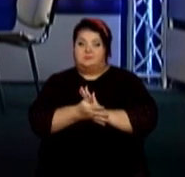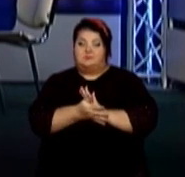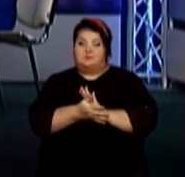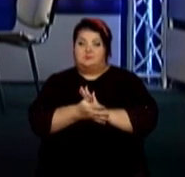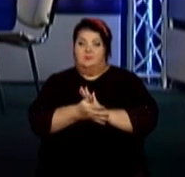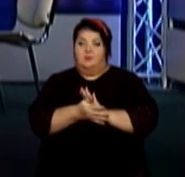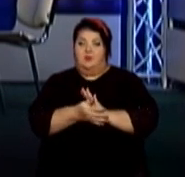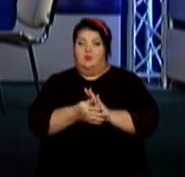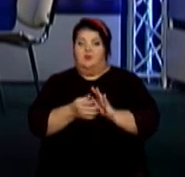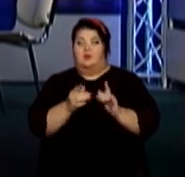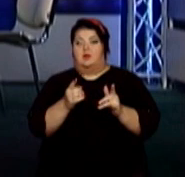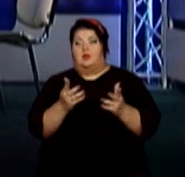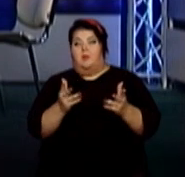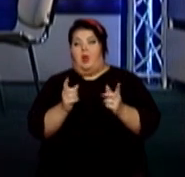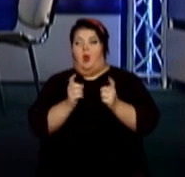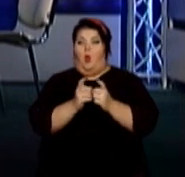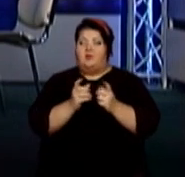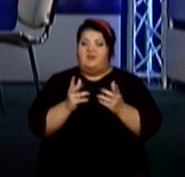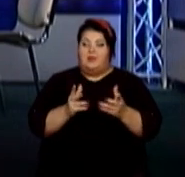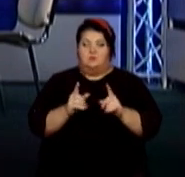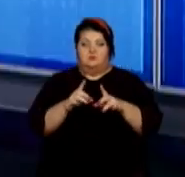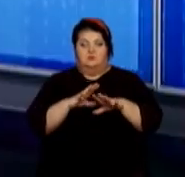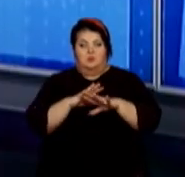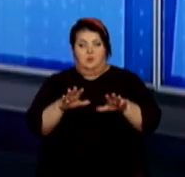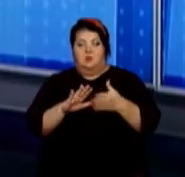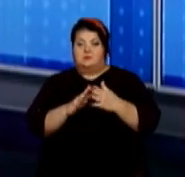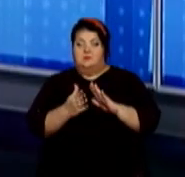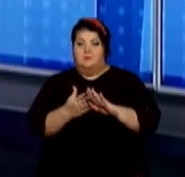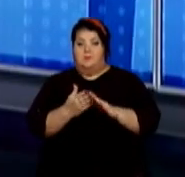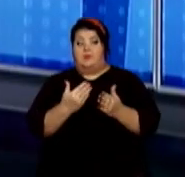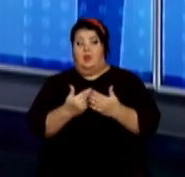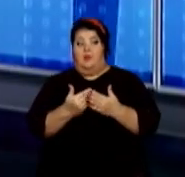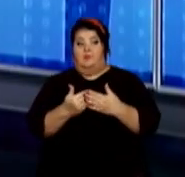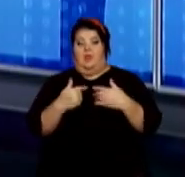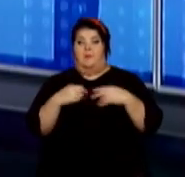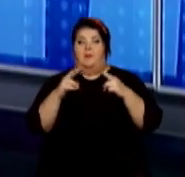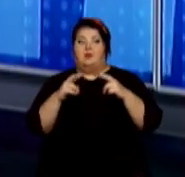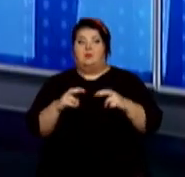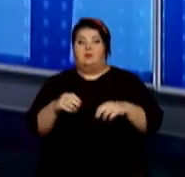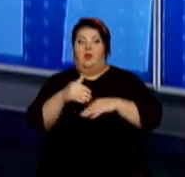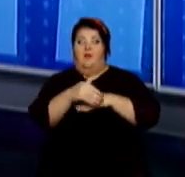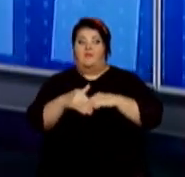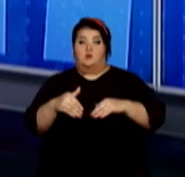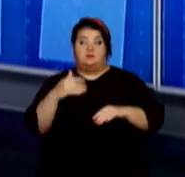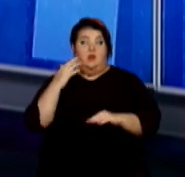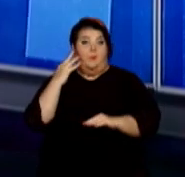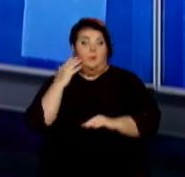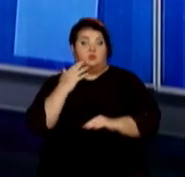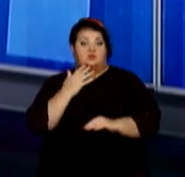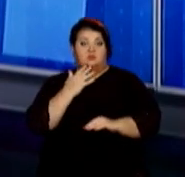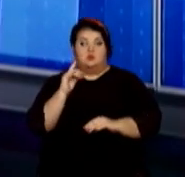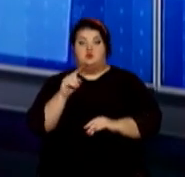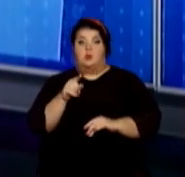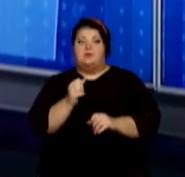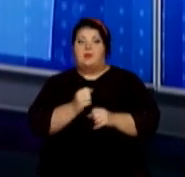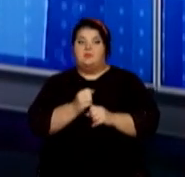Витратами, тобто репутаційними фінансовими або конфліктними якимись ситуаціями. Наприклад, ми розглядали вулицю Пушкіна, щоб там